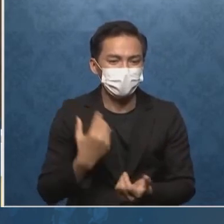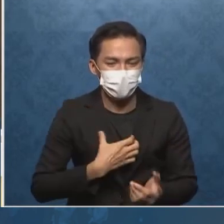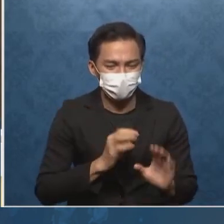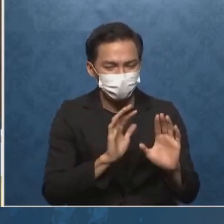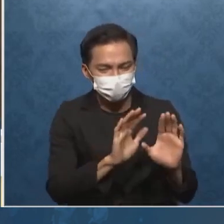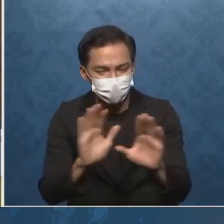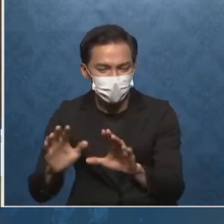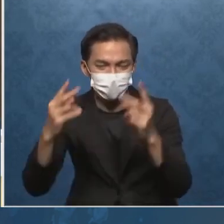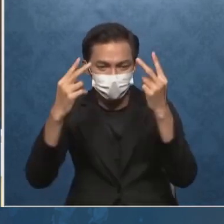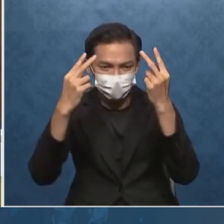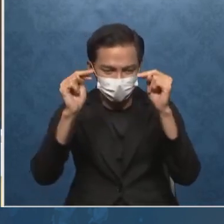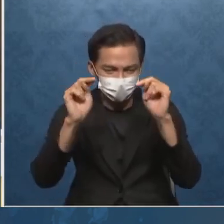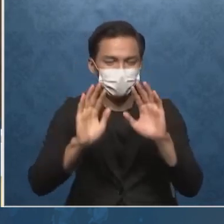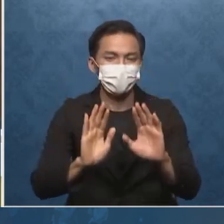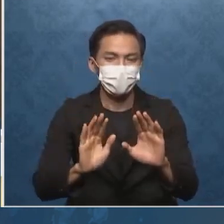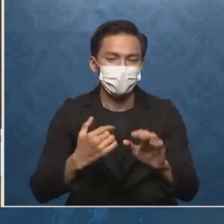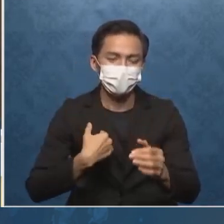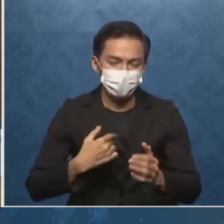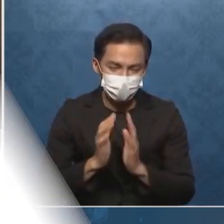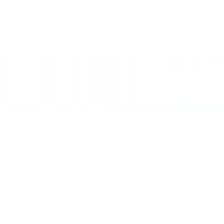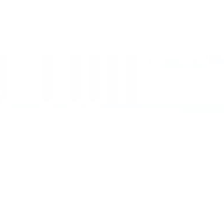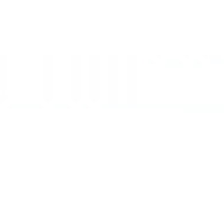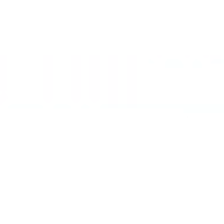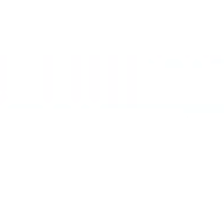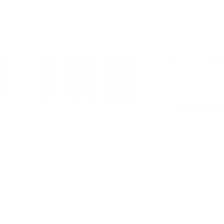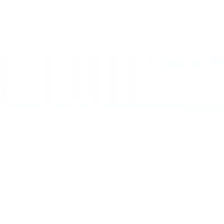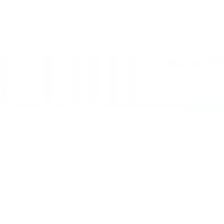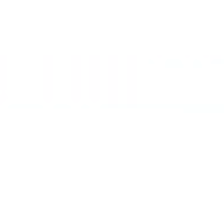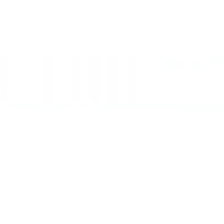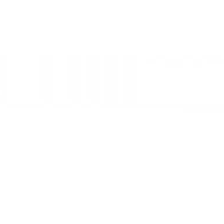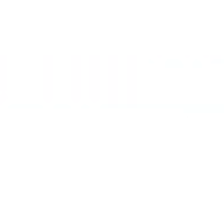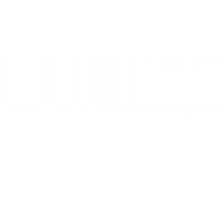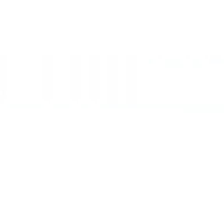ทําจิเลยครับแต่ผมปากเซนี้ครับขอบคุณครับครับก็พูดนะครับอ่า